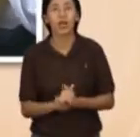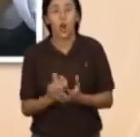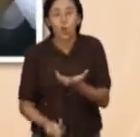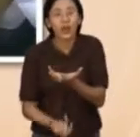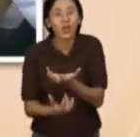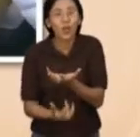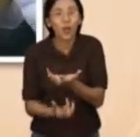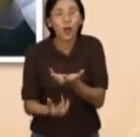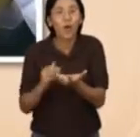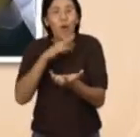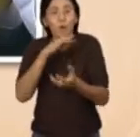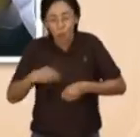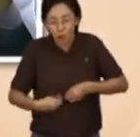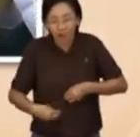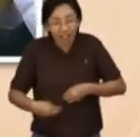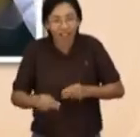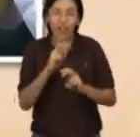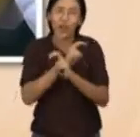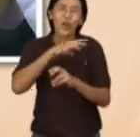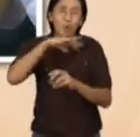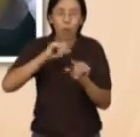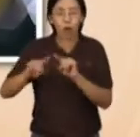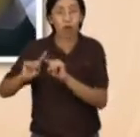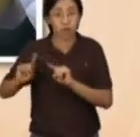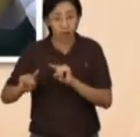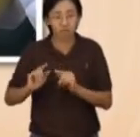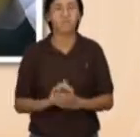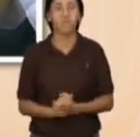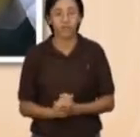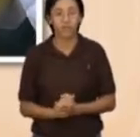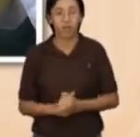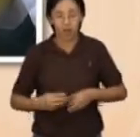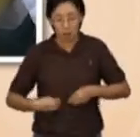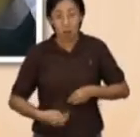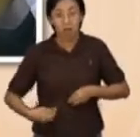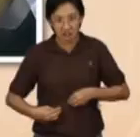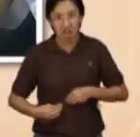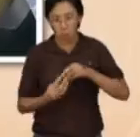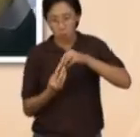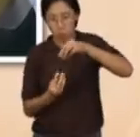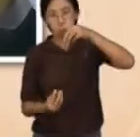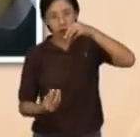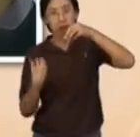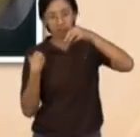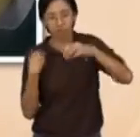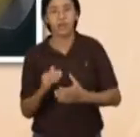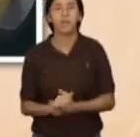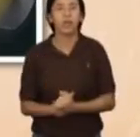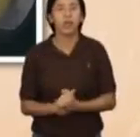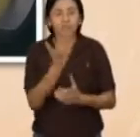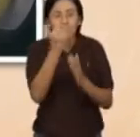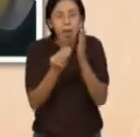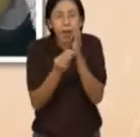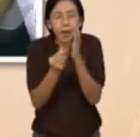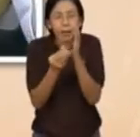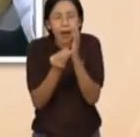าดดองหรือกระดูกหมูอะไรเนี่ยนะฮะเขาก็จะเอาไส้ใหญ่หน่อยหนาๆหน่อยนะฮะ ซึ่งบางคนชอบข้างในด้ว